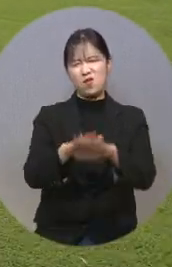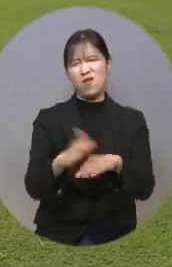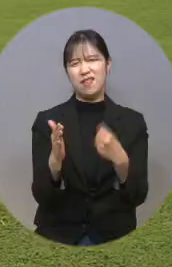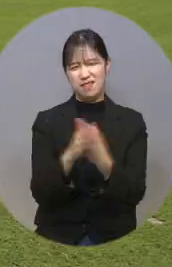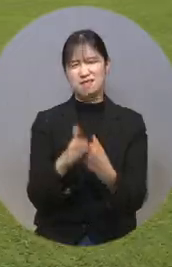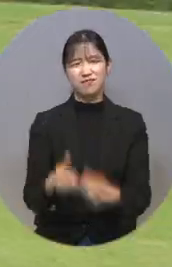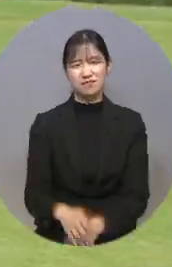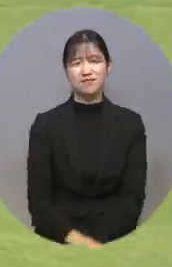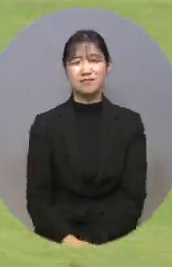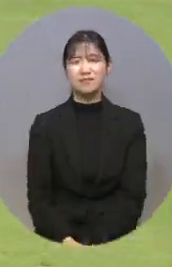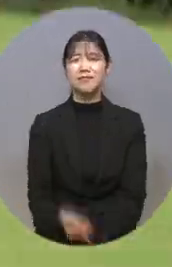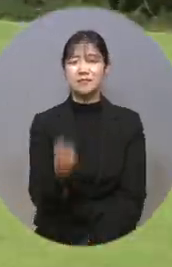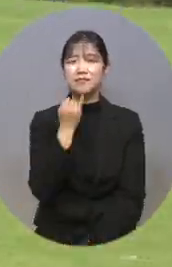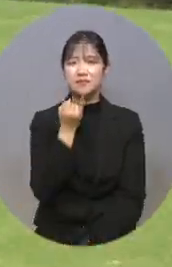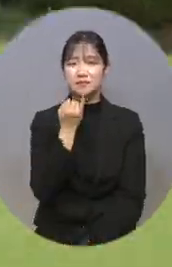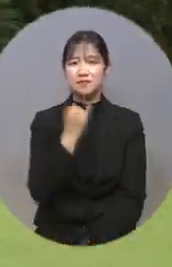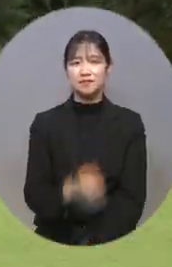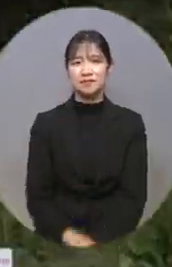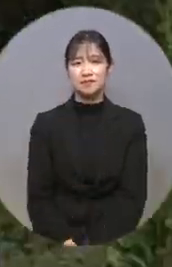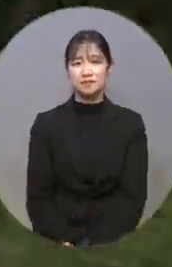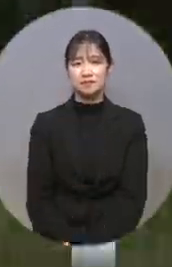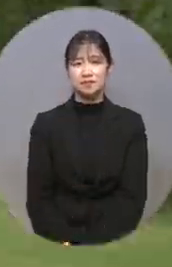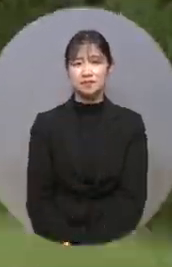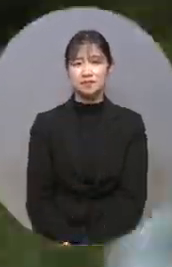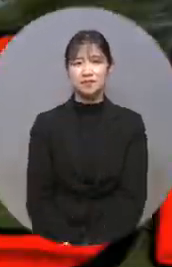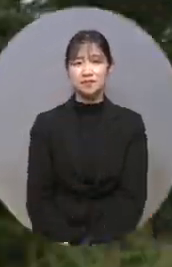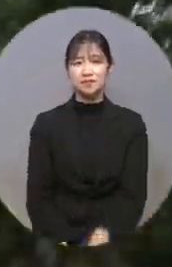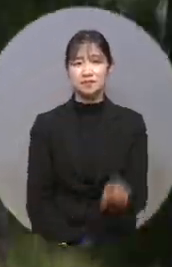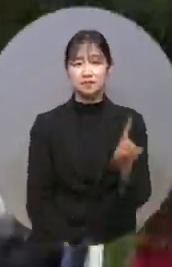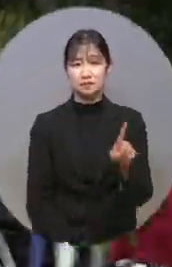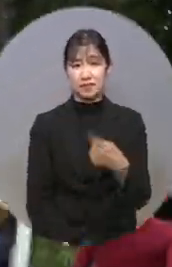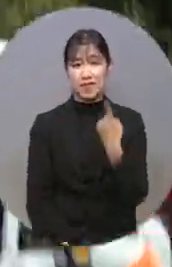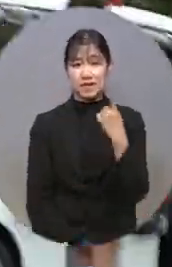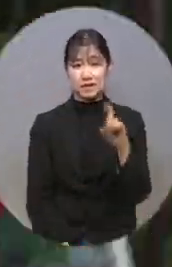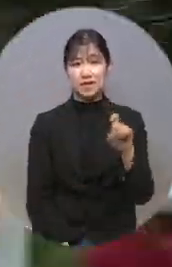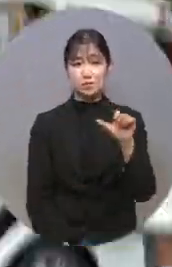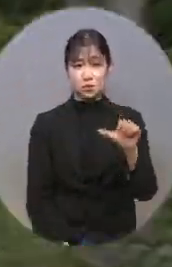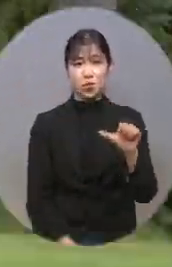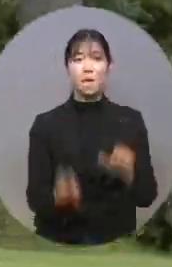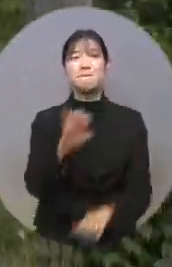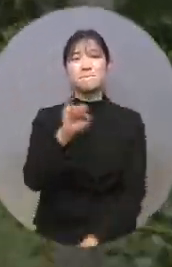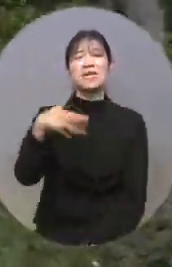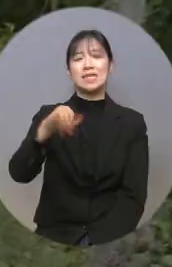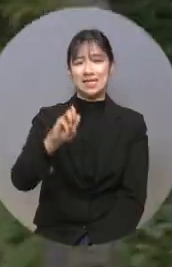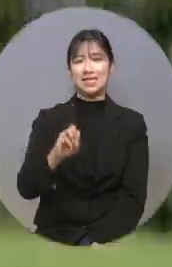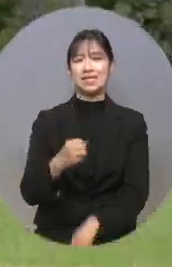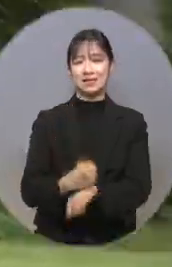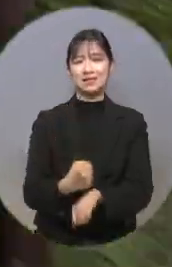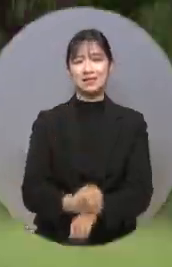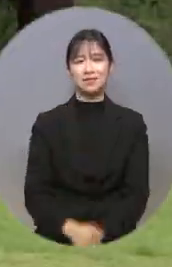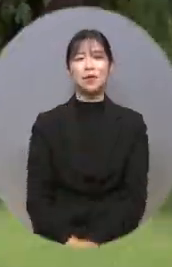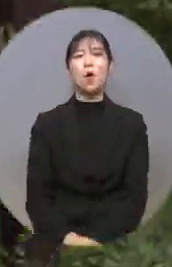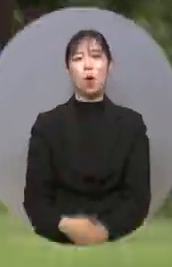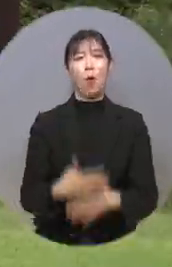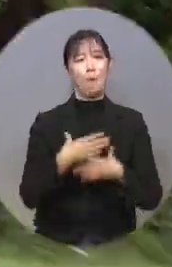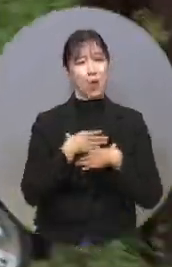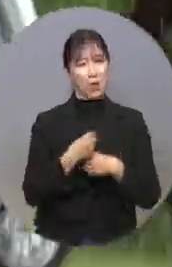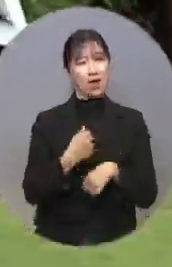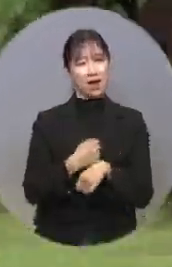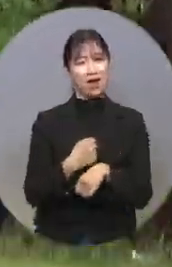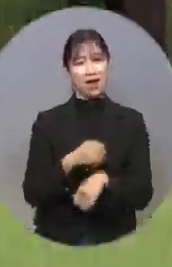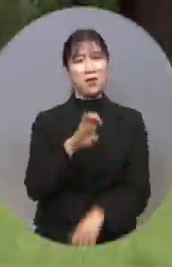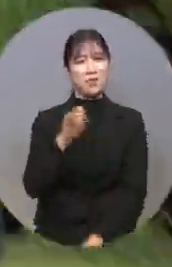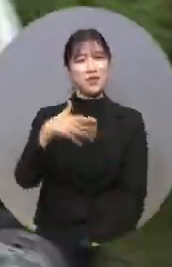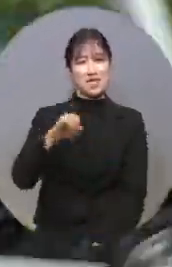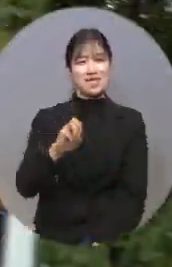아니야, 괜찮아. 일단, 거리를 제발. 괜찮아. 115요? 예, 네, 피치 주세요. 오, 편안한 피치. 네?